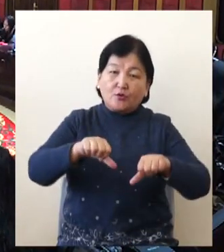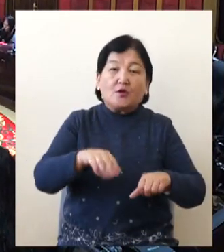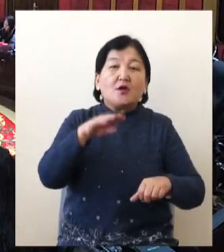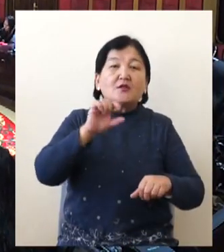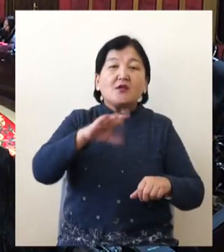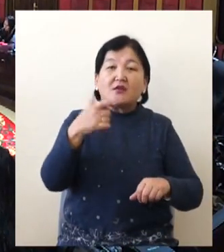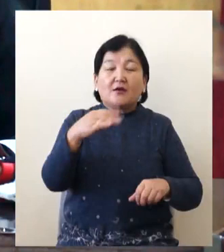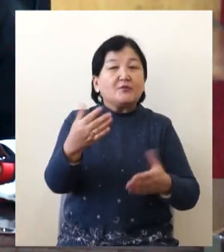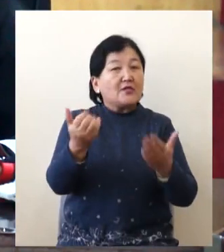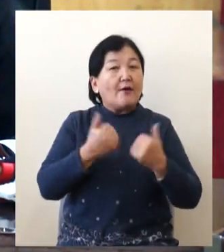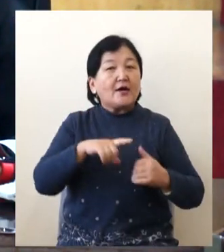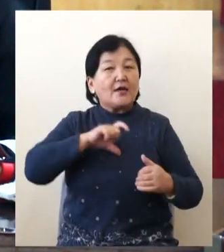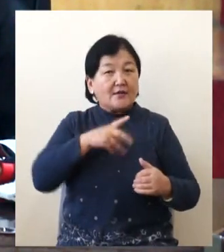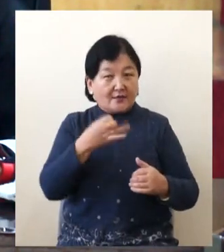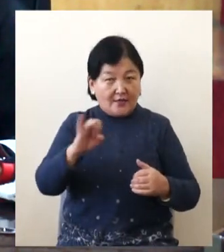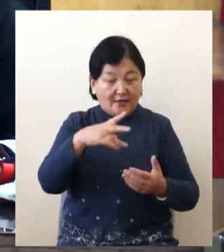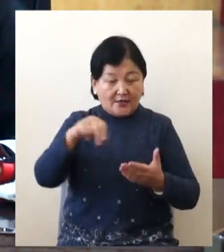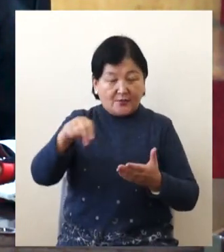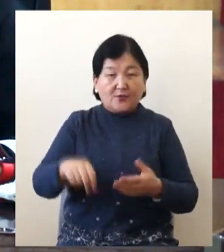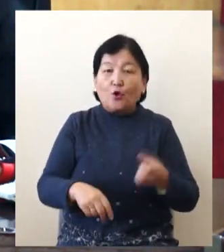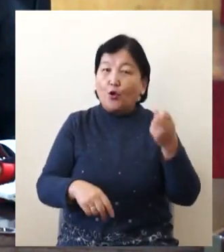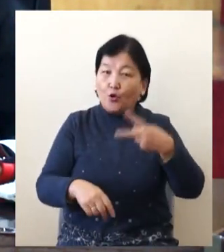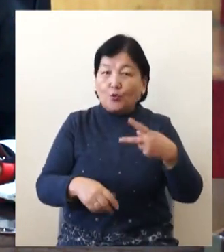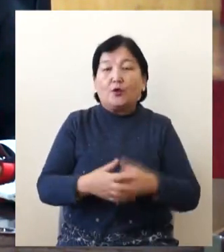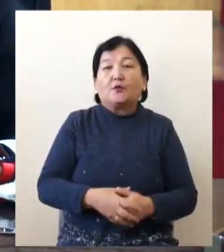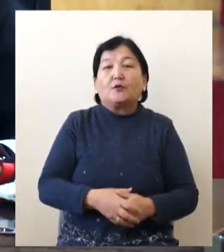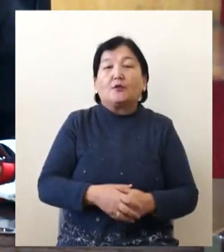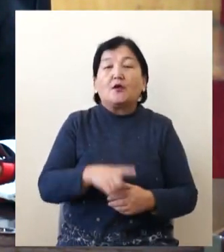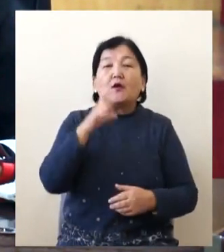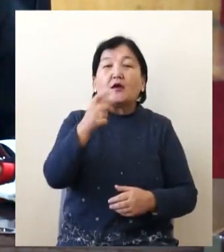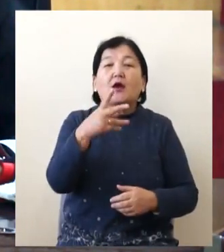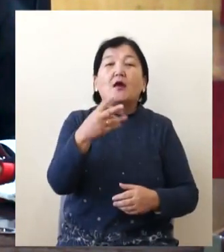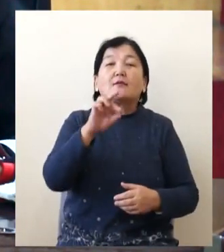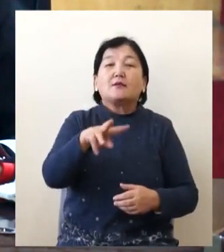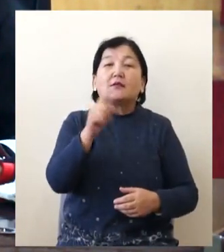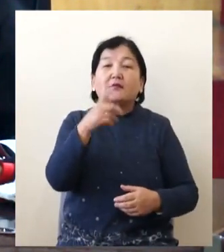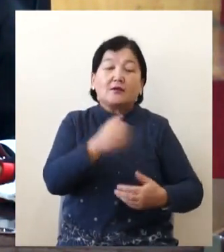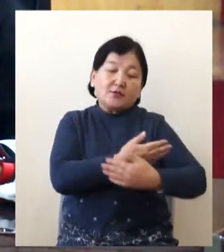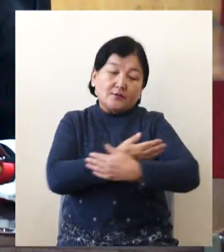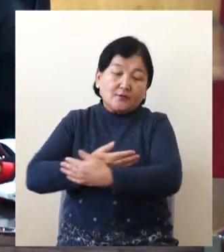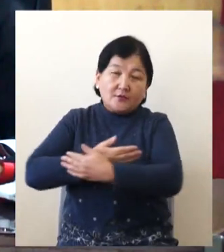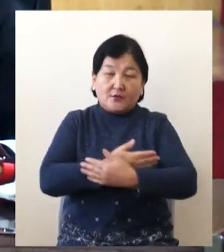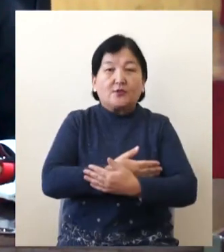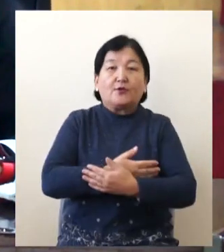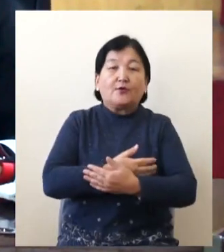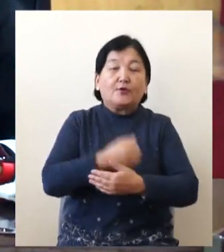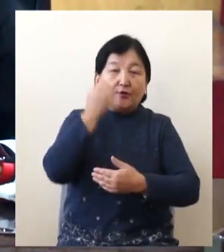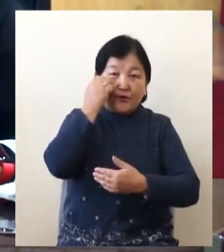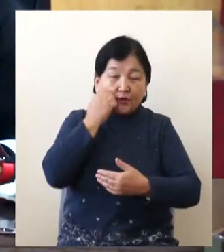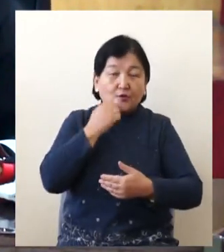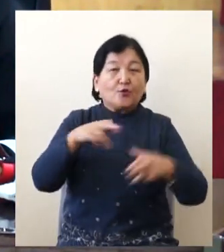тэтгэмж авах хэрэгтэй. Хоёр дахь нь эхнийхээс онцгой асрамж тусалцаа авах